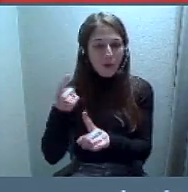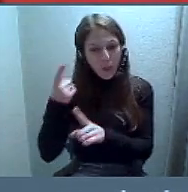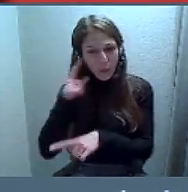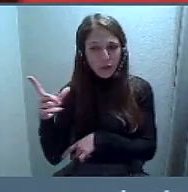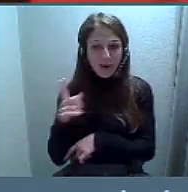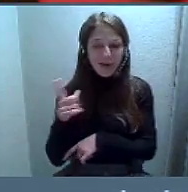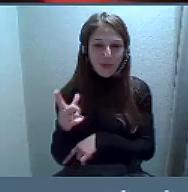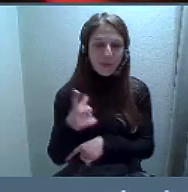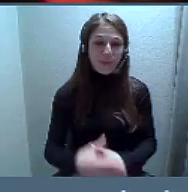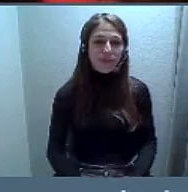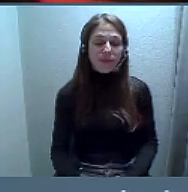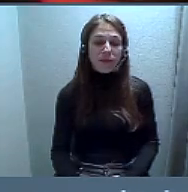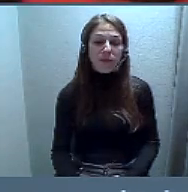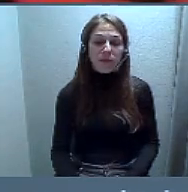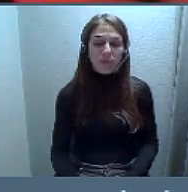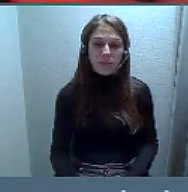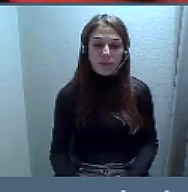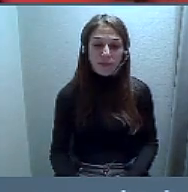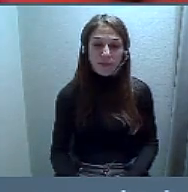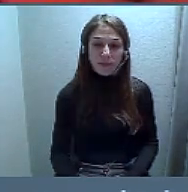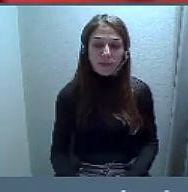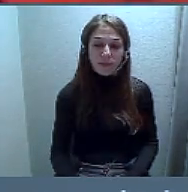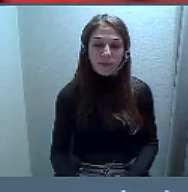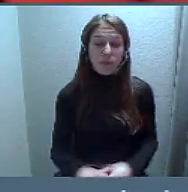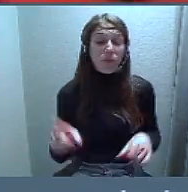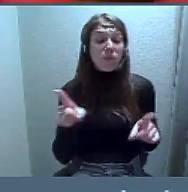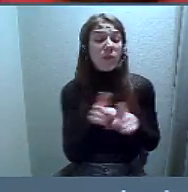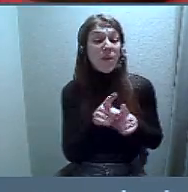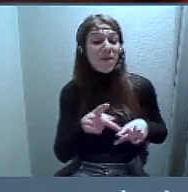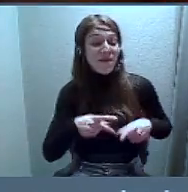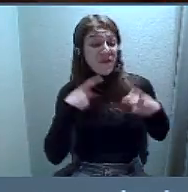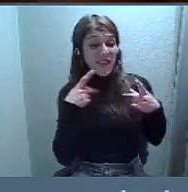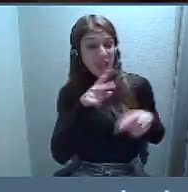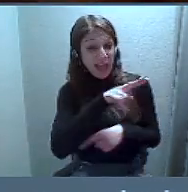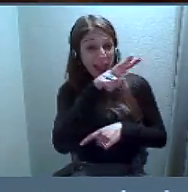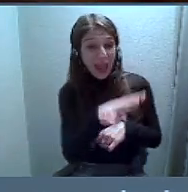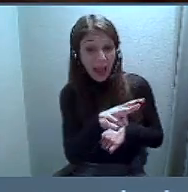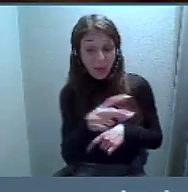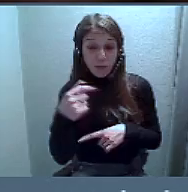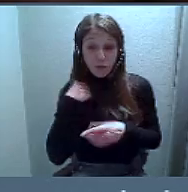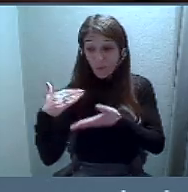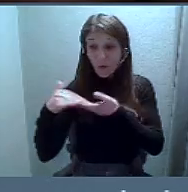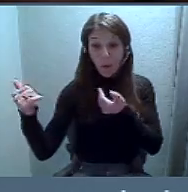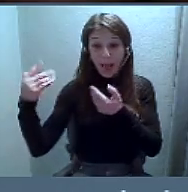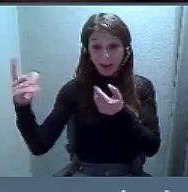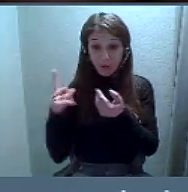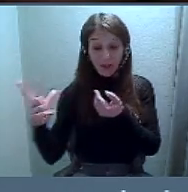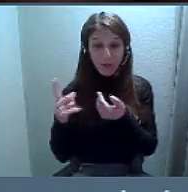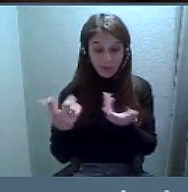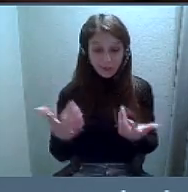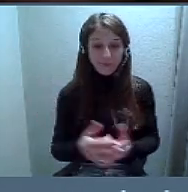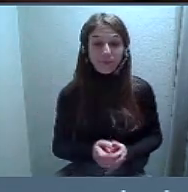fait, notre seul mérite, au fond, ça aurait été d'être des passeurs d'une réalité que l'on ne connaît pas, mais que l'on a découvert à travers cette histoire.